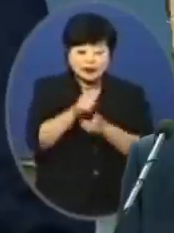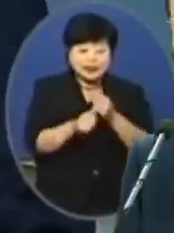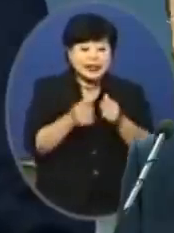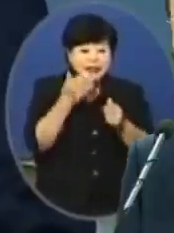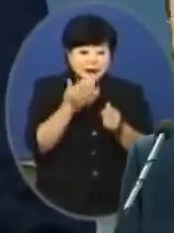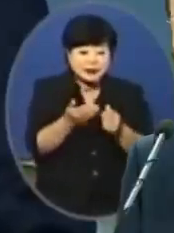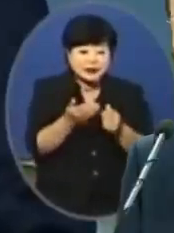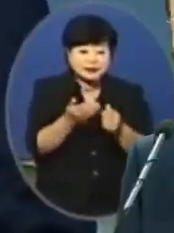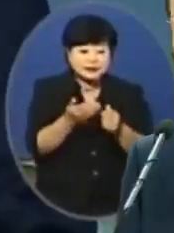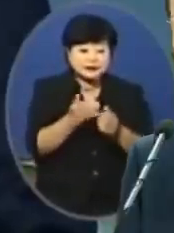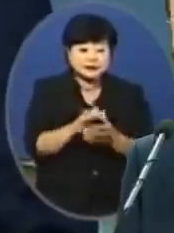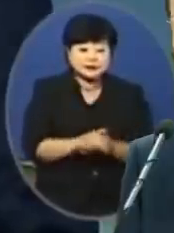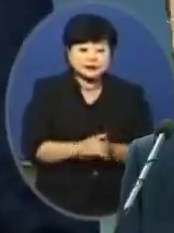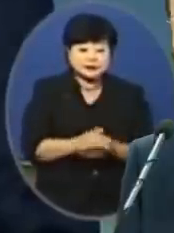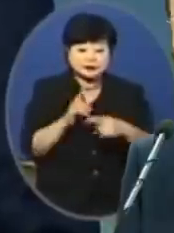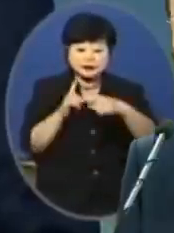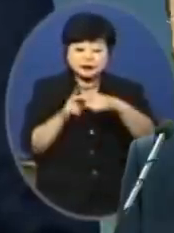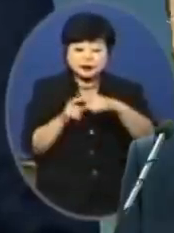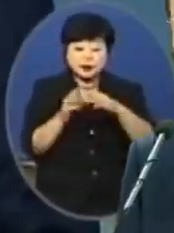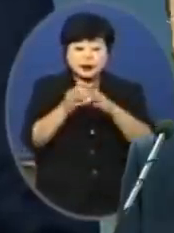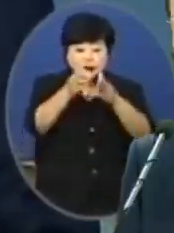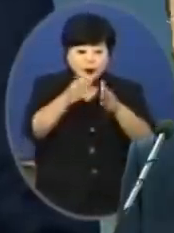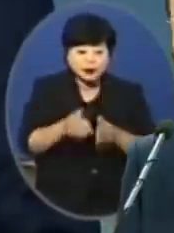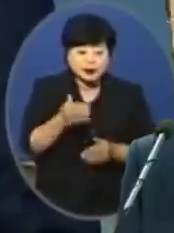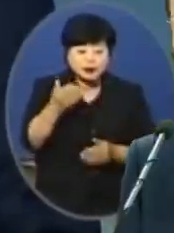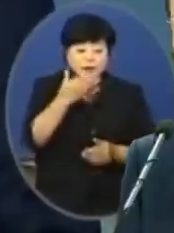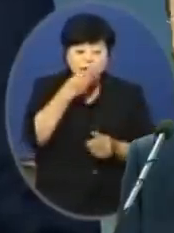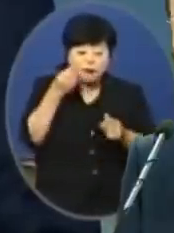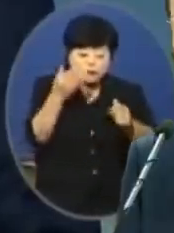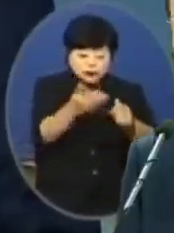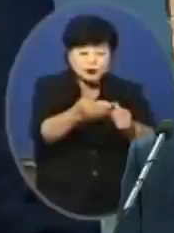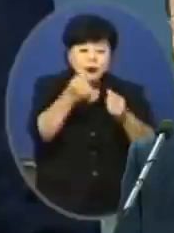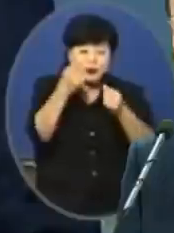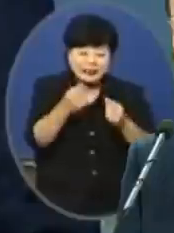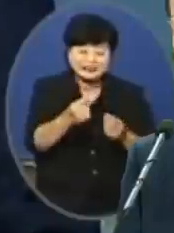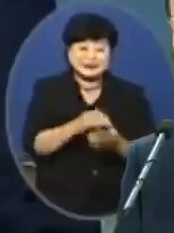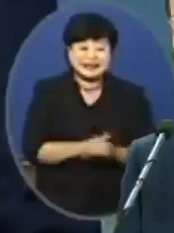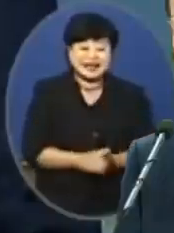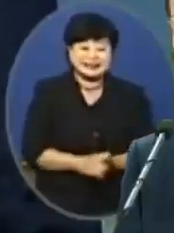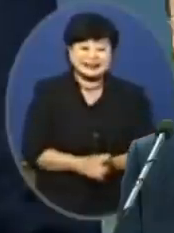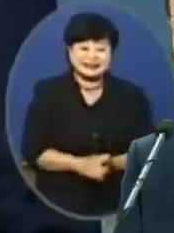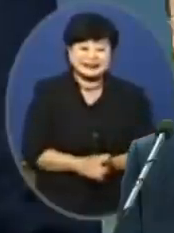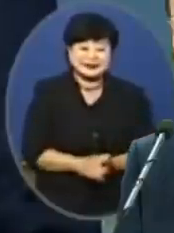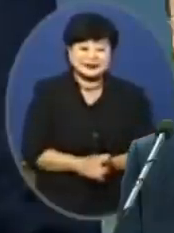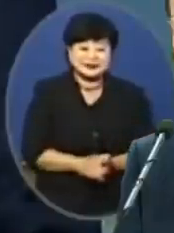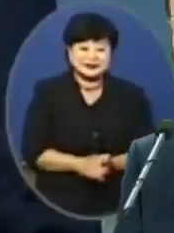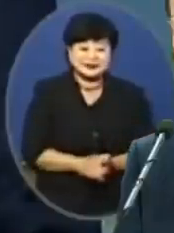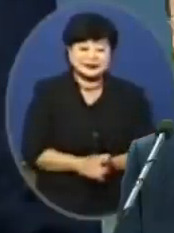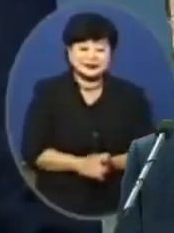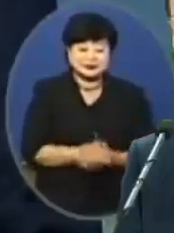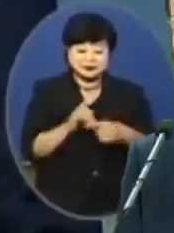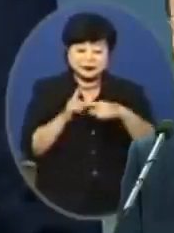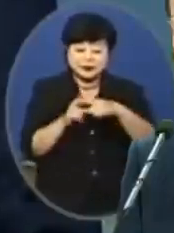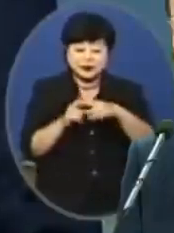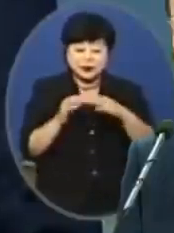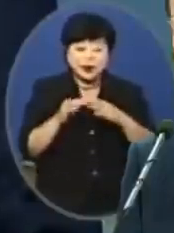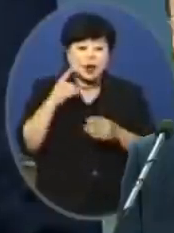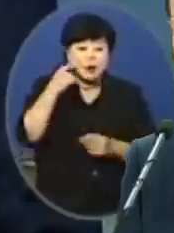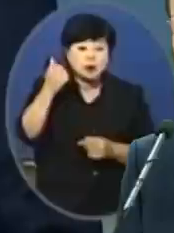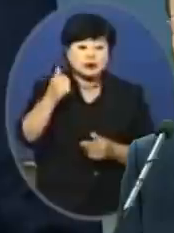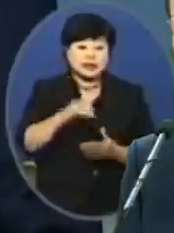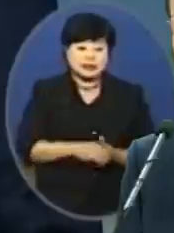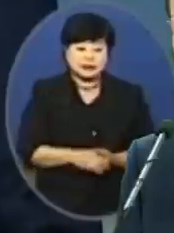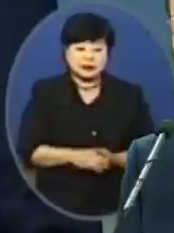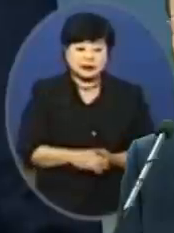하나님은 교회를 통해서 여러분에게 복을 주고 계시기 때문인 것입니다. 그런데 교회 목사가